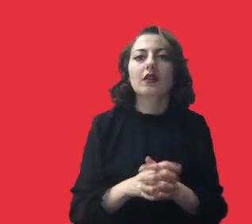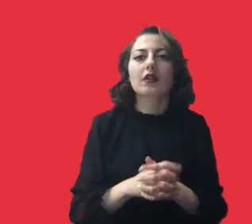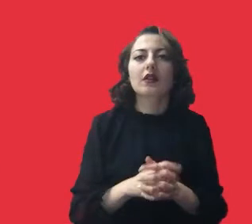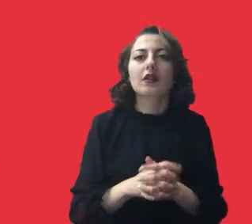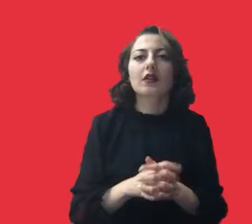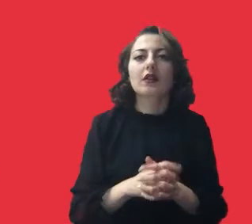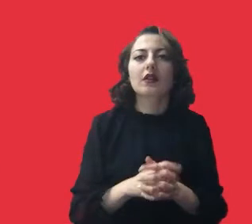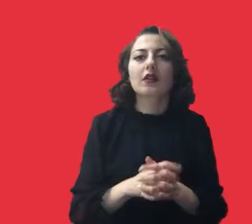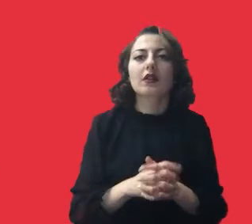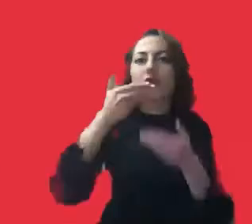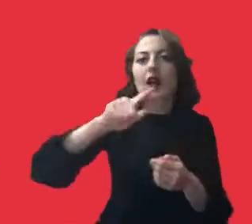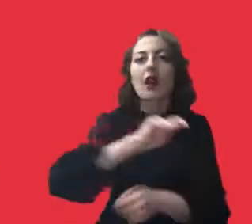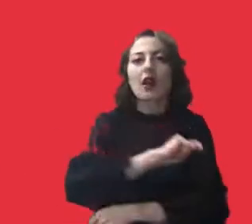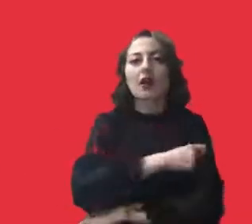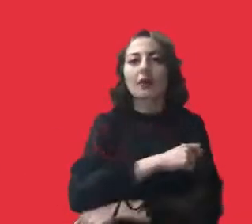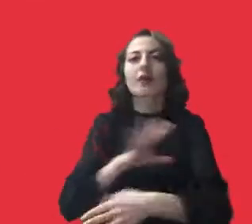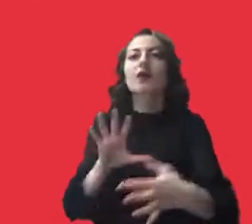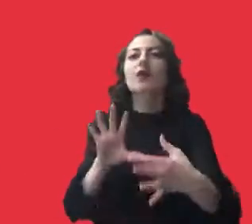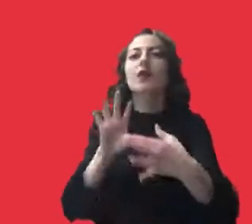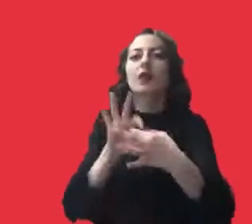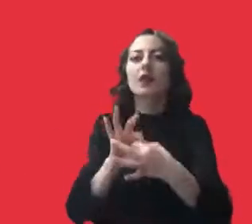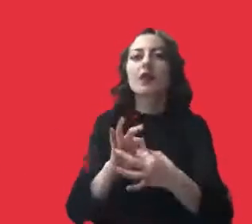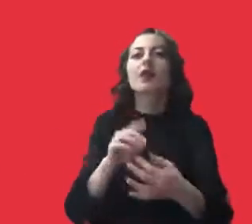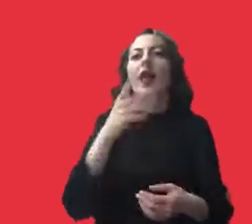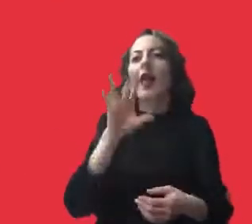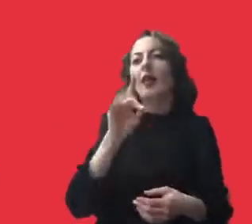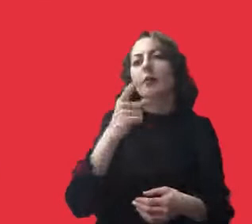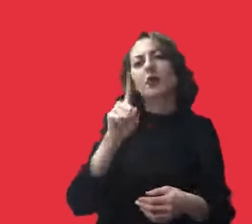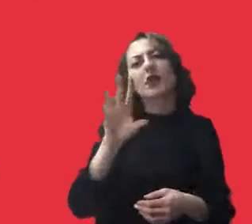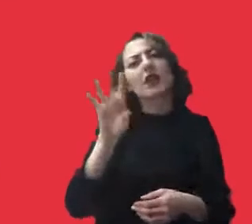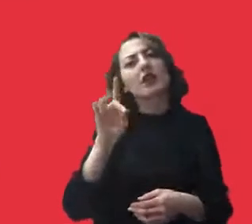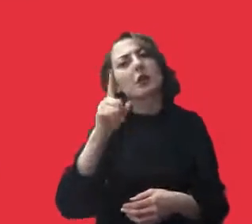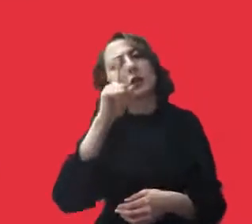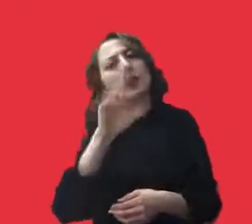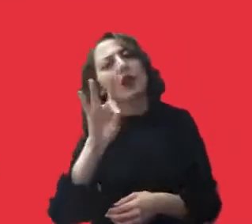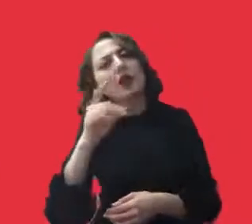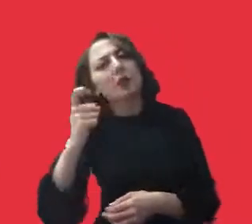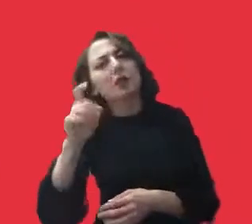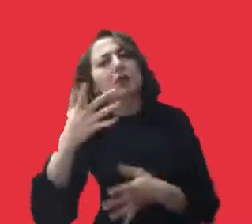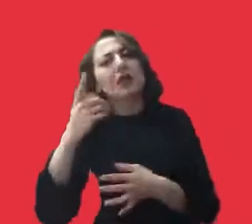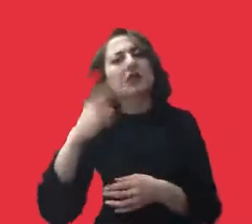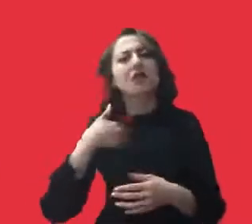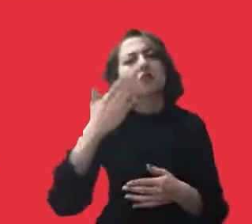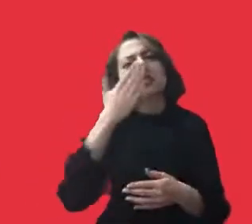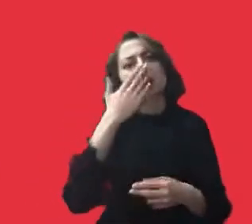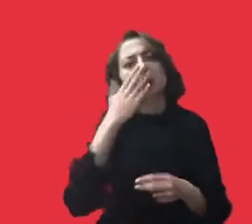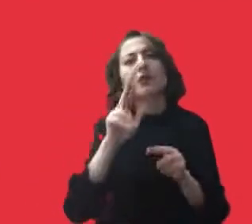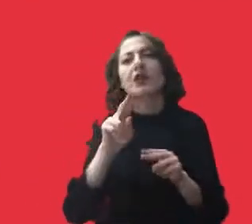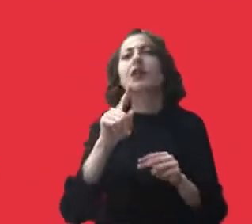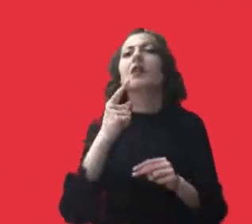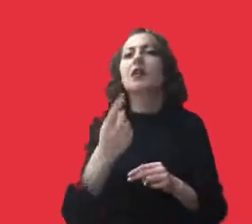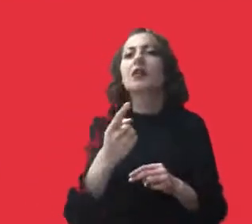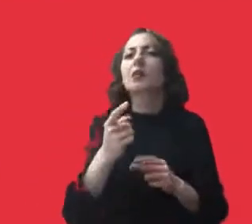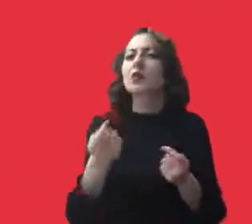işbirliğine gitmek we gerekiyor have to look at the 1950'lere. cooperation between Turkey and Germany in 1950'lerden order biraz to önce tahmin understand edeceği the GIZ. And the gibi bir cooperation dates back to işbirliğimiz, 1950s. iletişimimiz